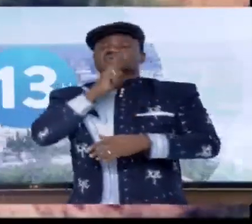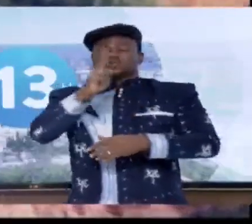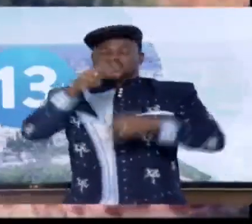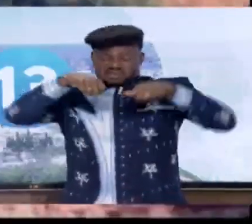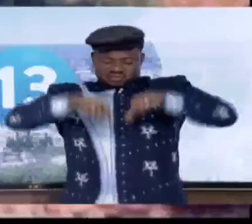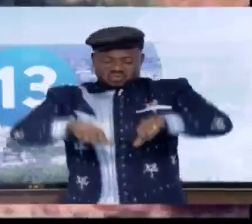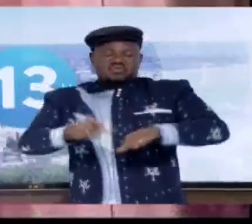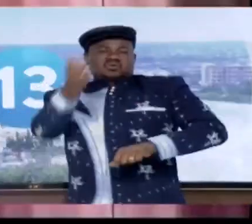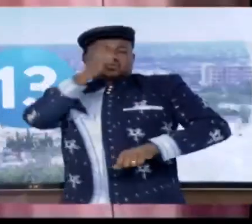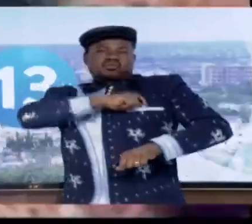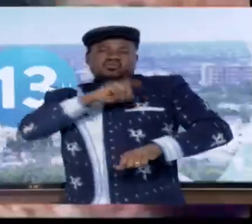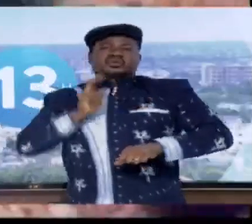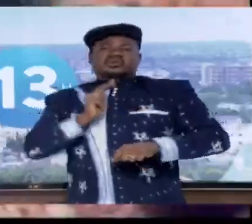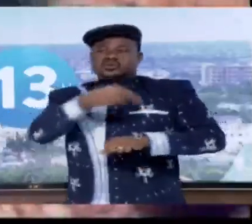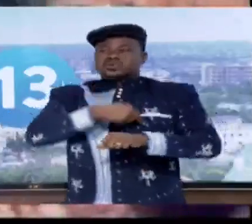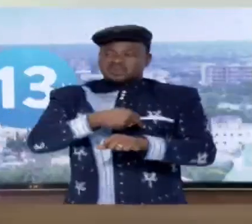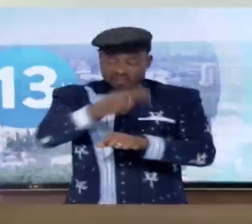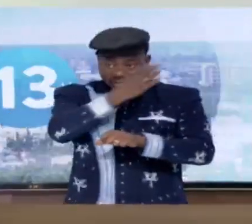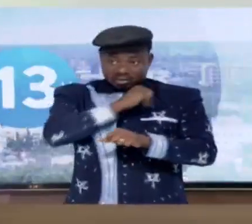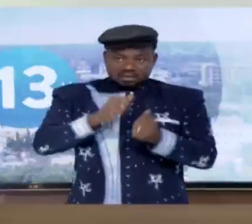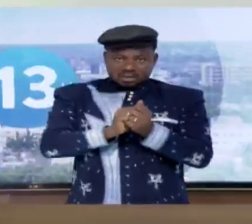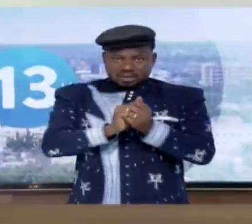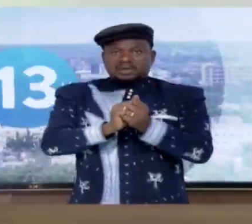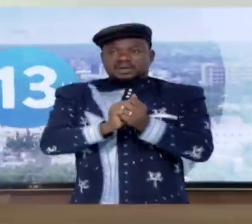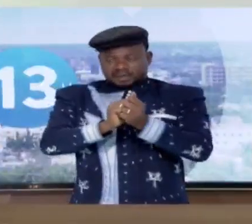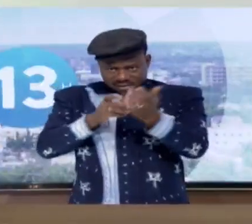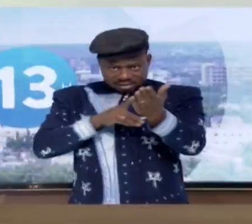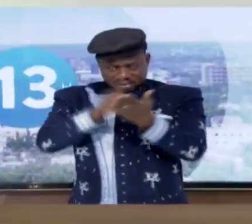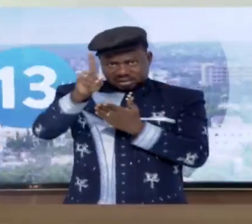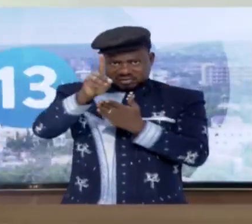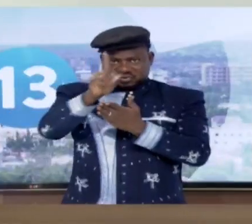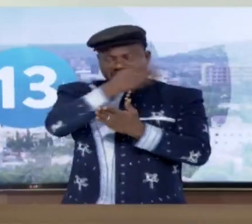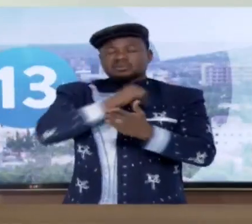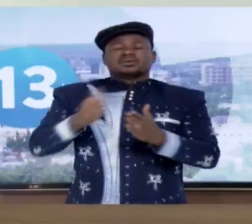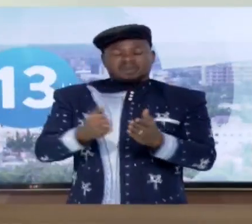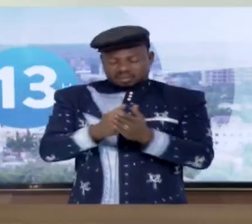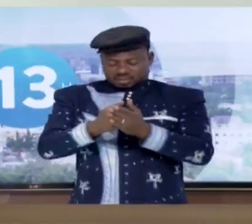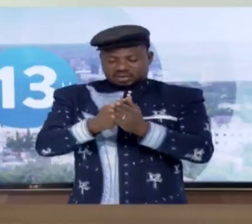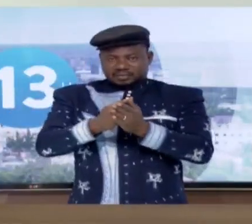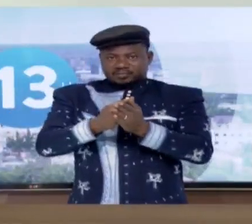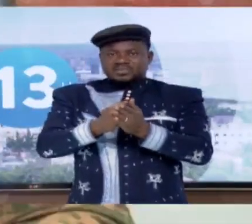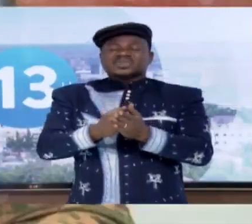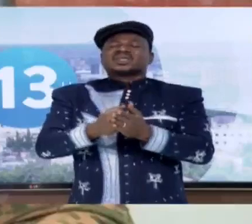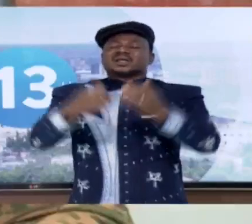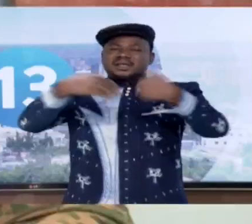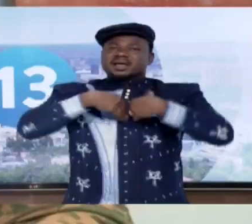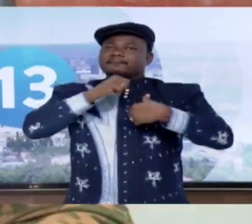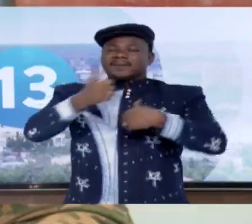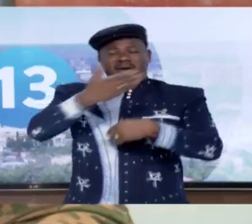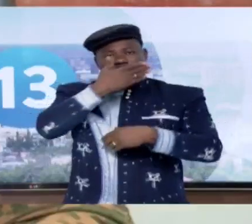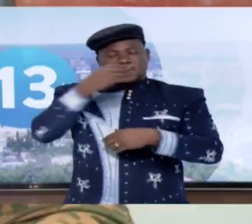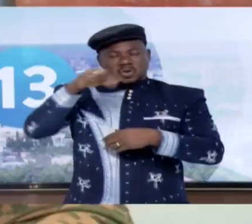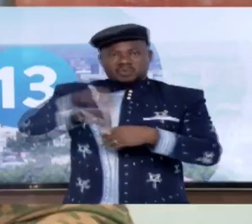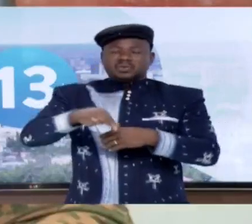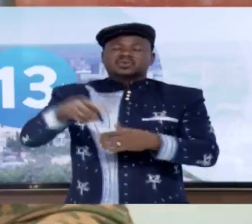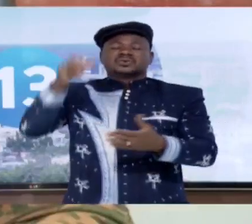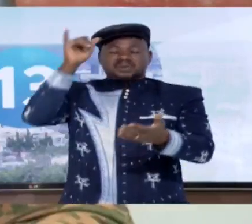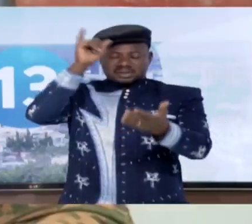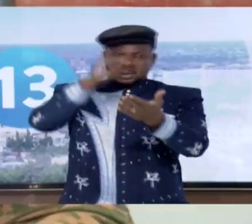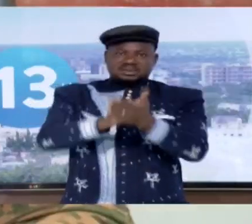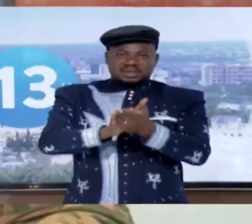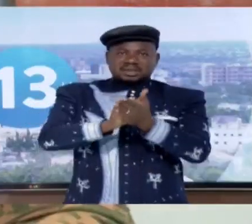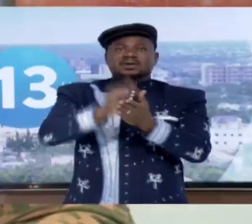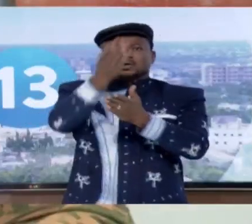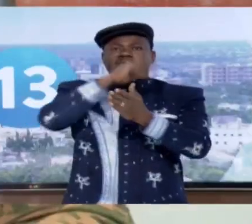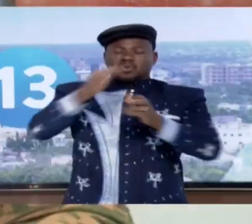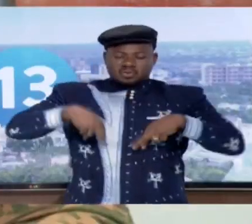notre trajectoire, de la lignée que nous avons adoptée. Il n'y a pas meilleur que cet itinéraire que nous avons emprunté